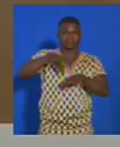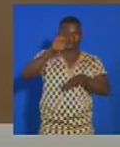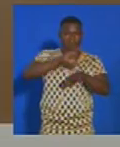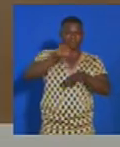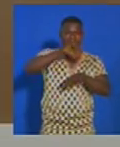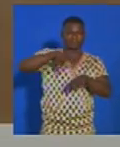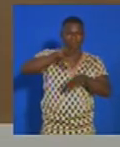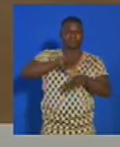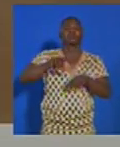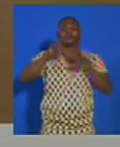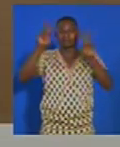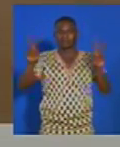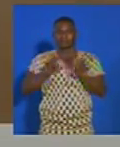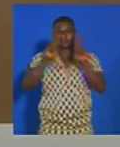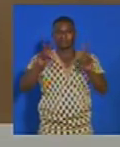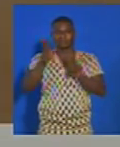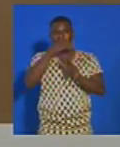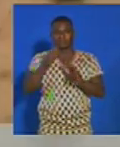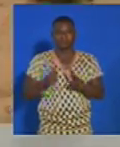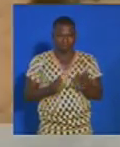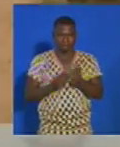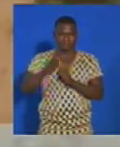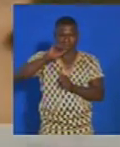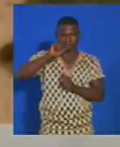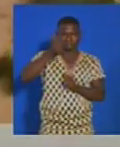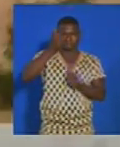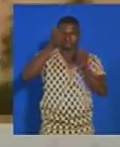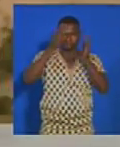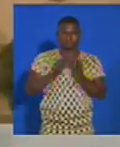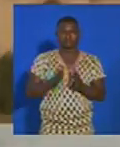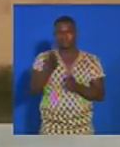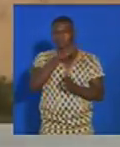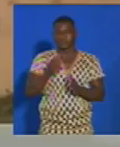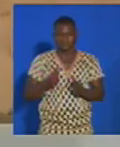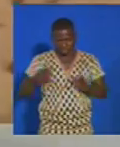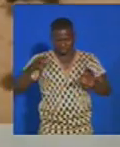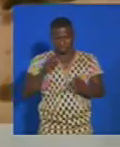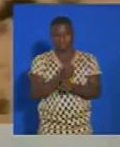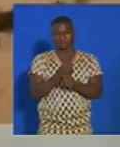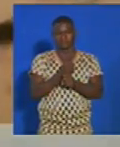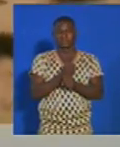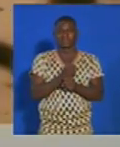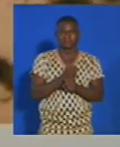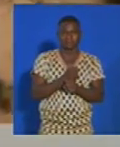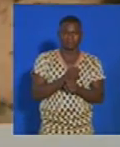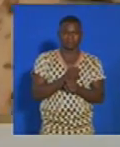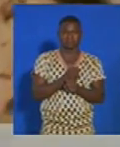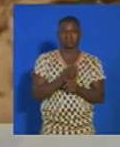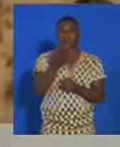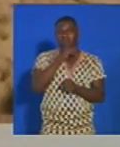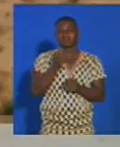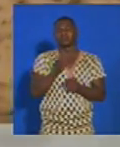vendredi, les pro-Haftar sont repoussés. Une dizaine de combattants auraient été capturés. Ces derniers se trouvaient à moins de